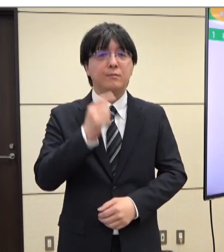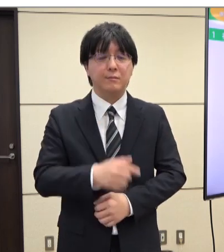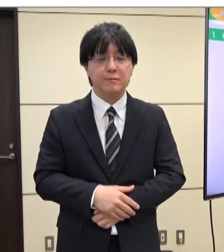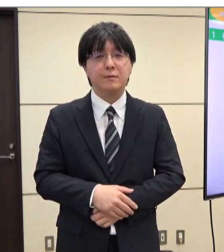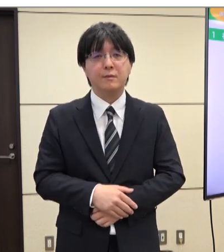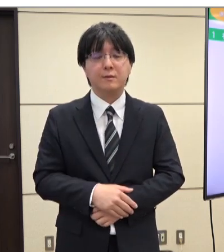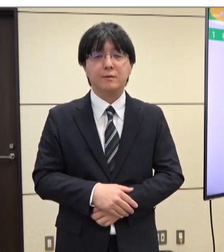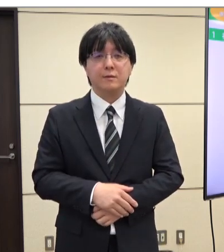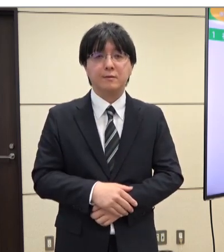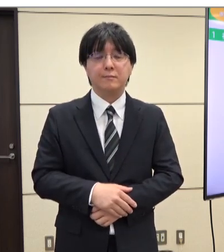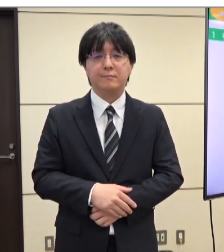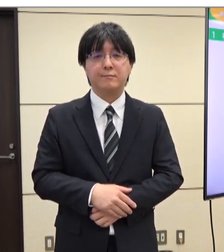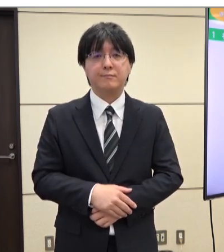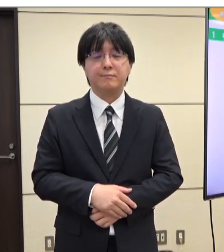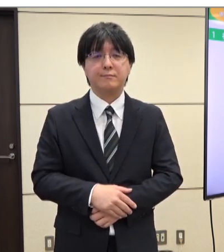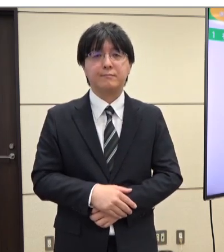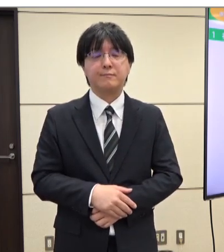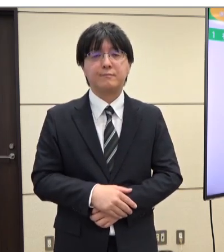生活系は